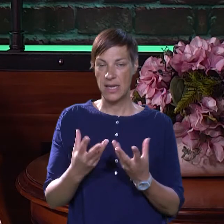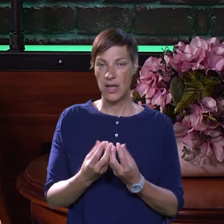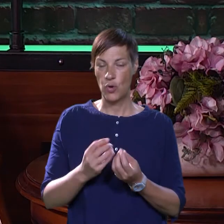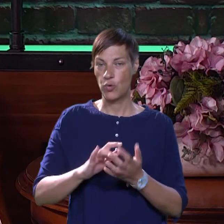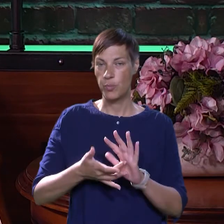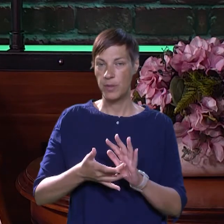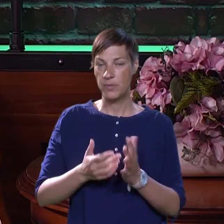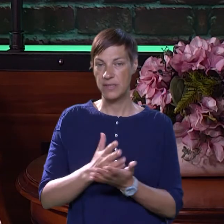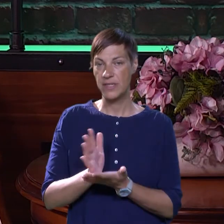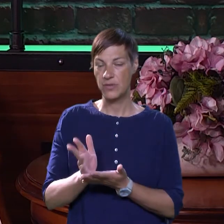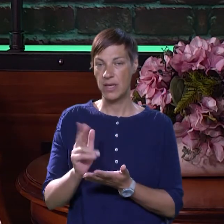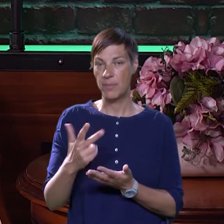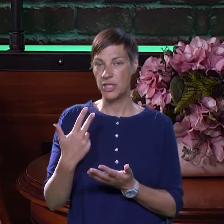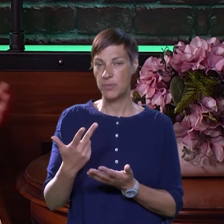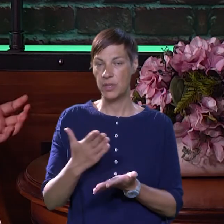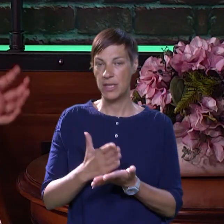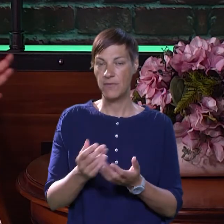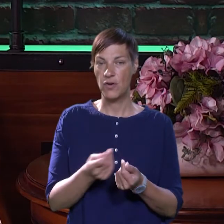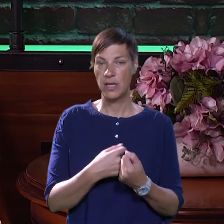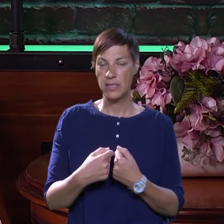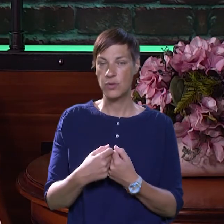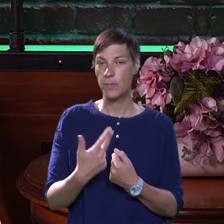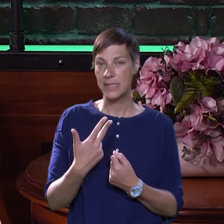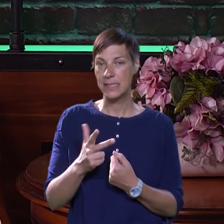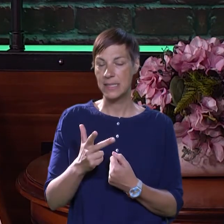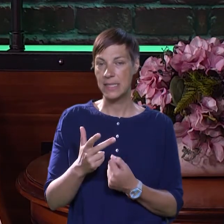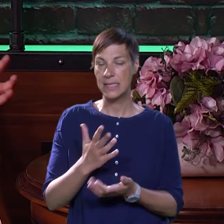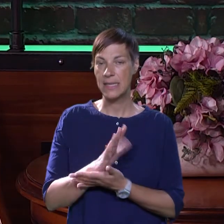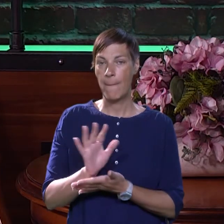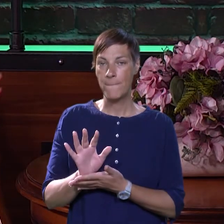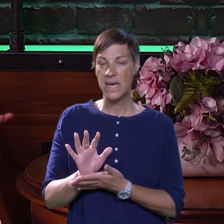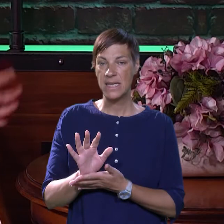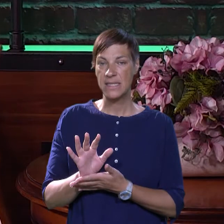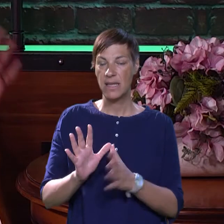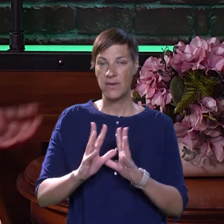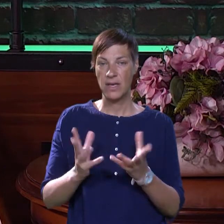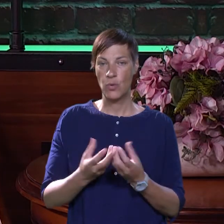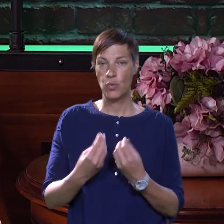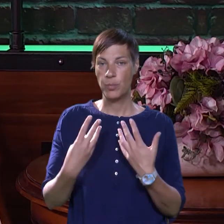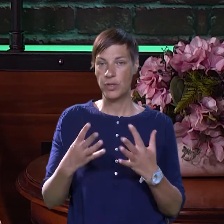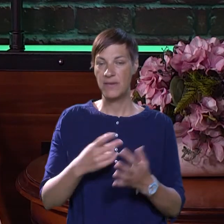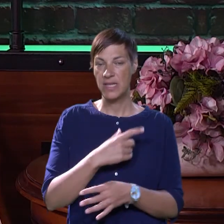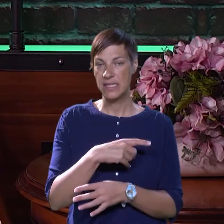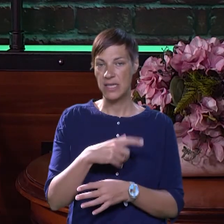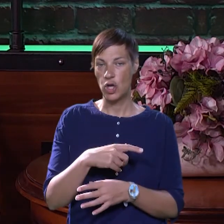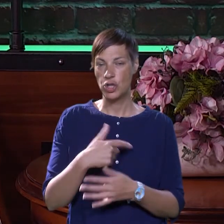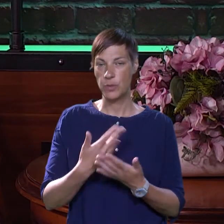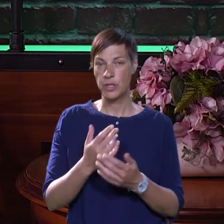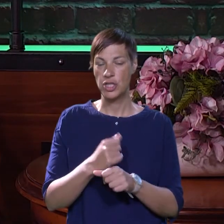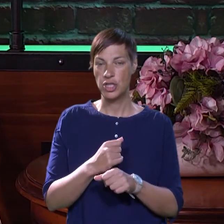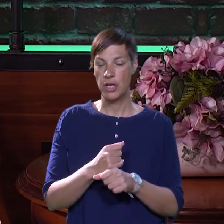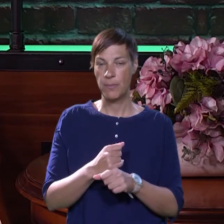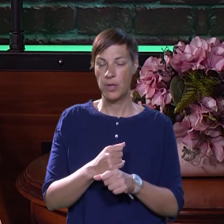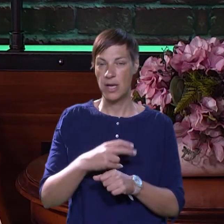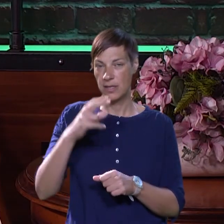okupimo sve dionike. Imat ćemo tri fokus grupe sa po 30 predstavnika, dakle ukupno neki 90 predstavnika i onda ćemo